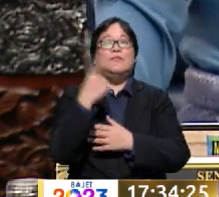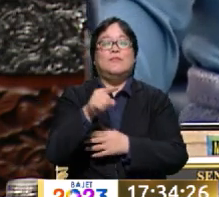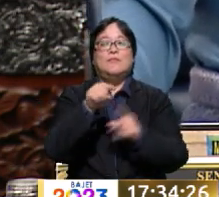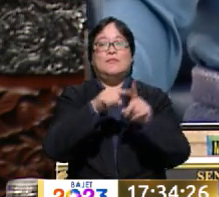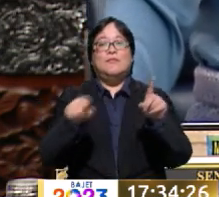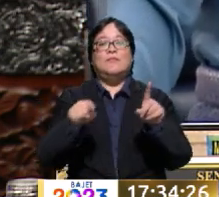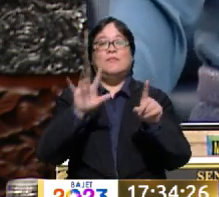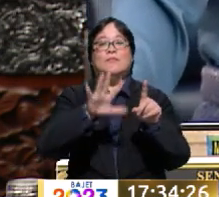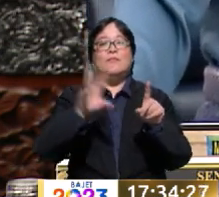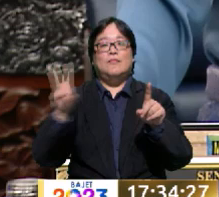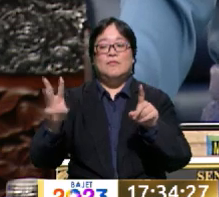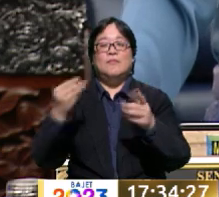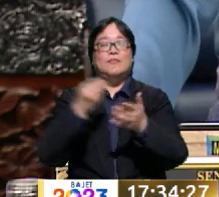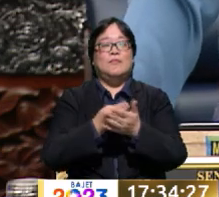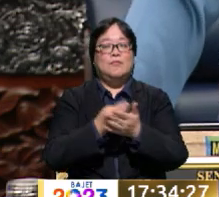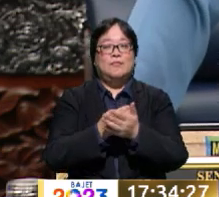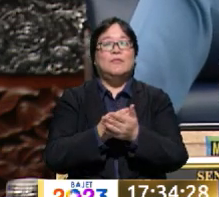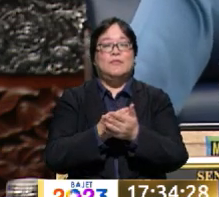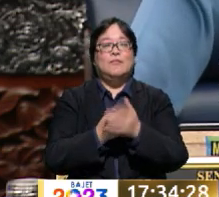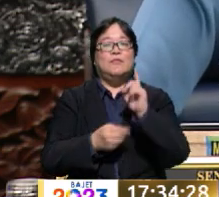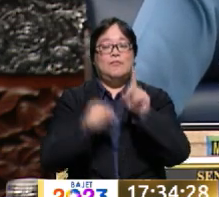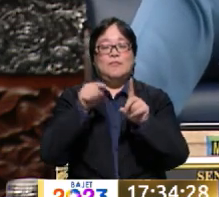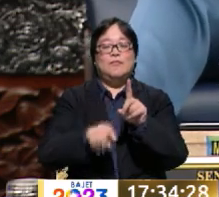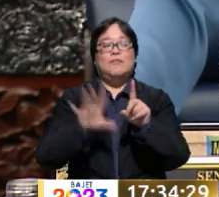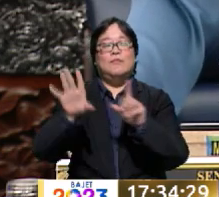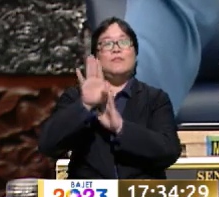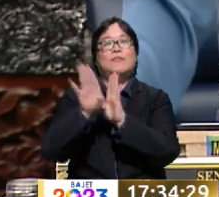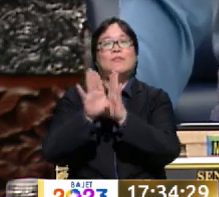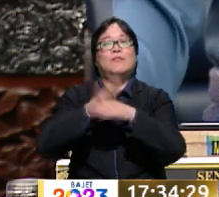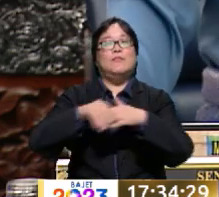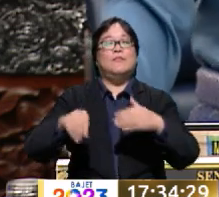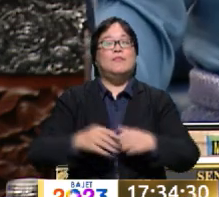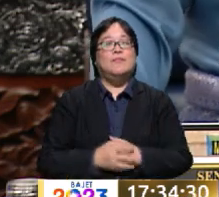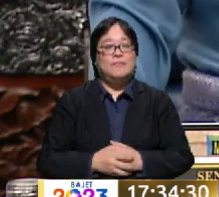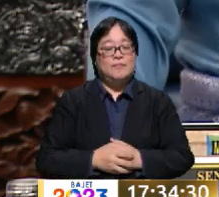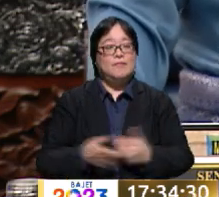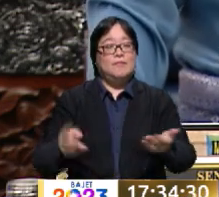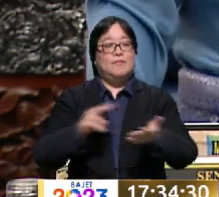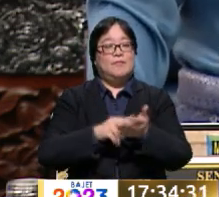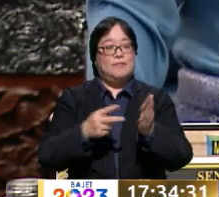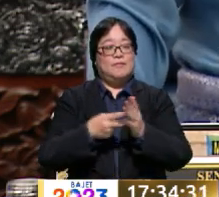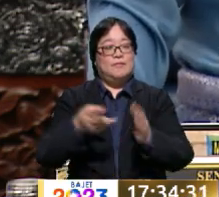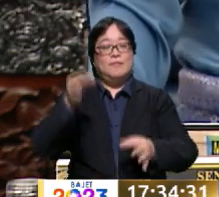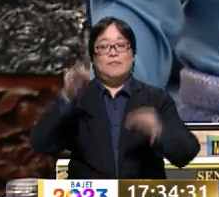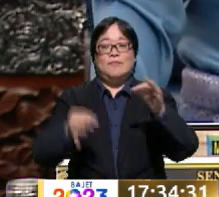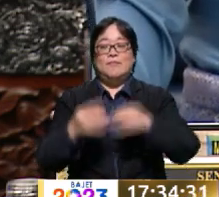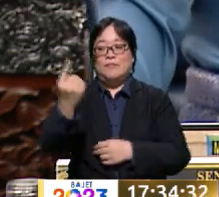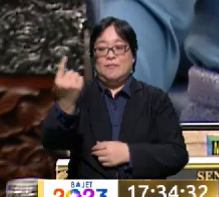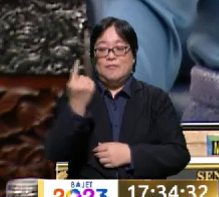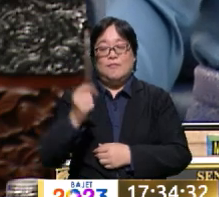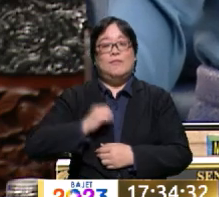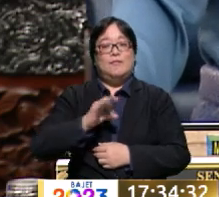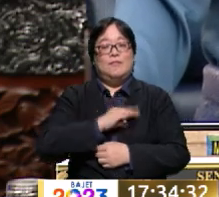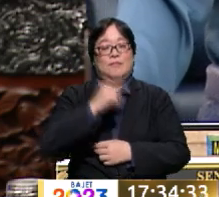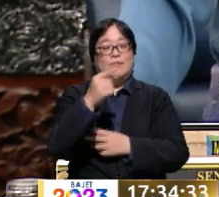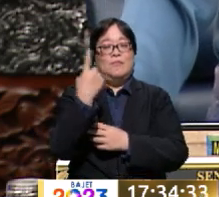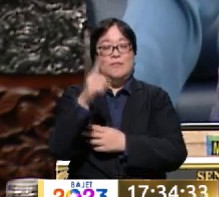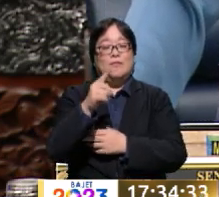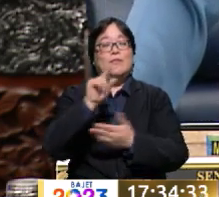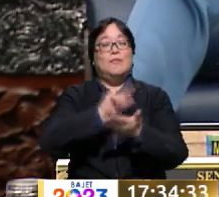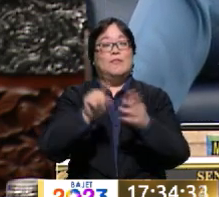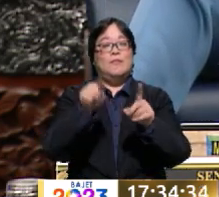hingga 56 dengan implikasi kewangan RM1.5 bilion. Ini bermakna jika seorang kakitangan grade 11 yang